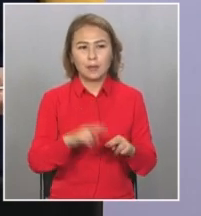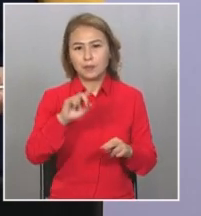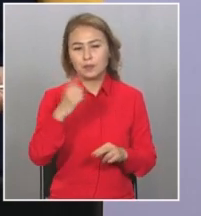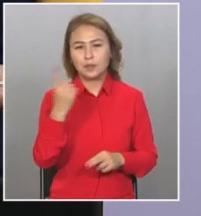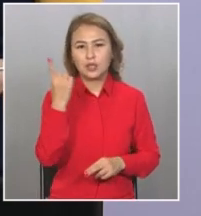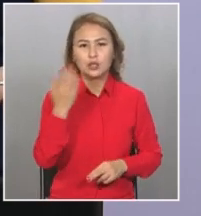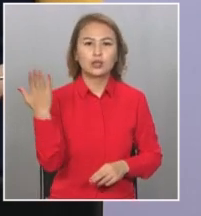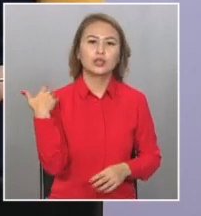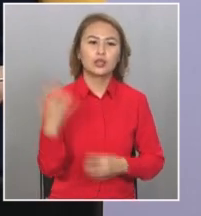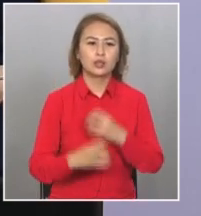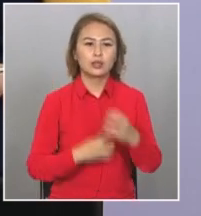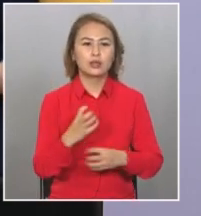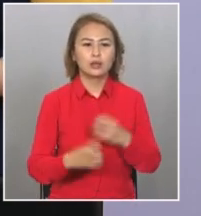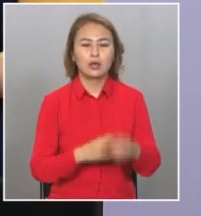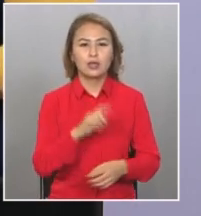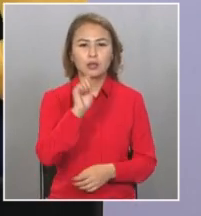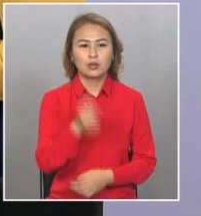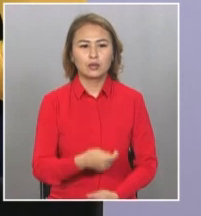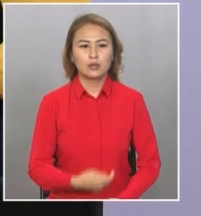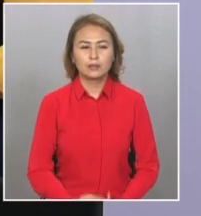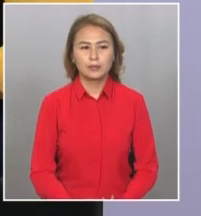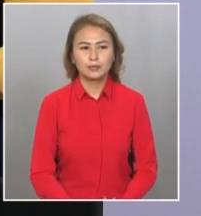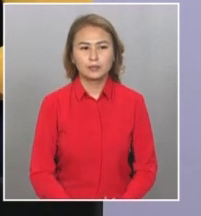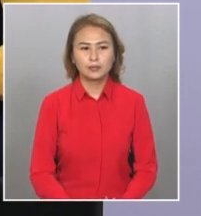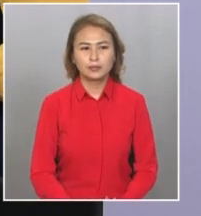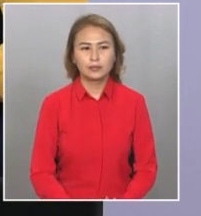бірінші дүниежүзілік соғысты айтамыз әрине.